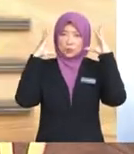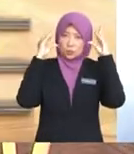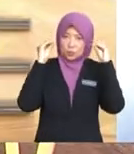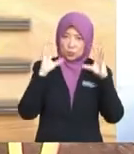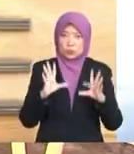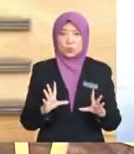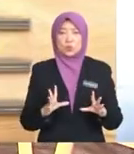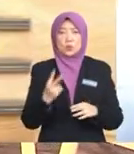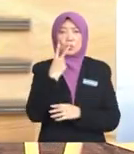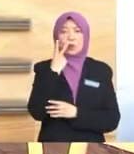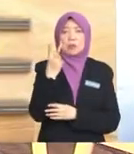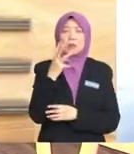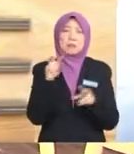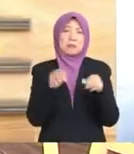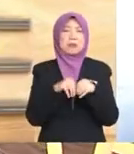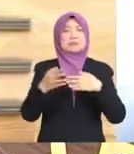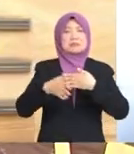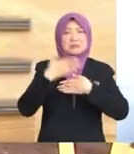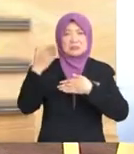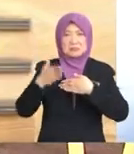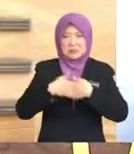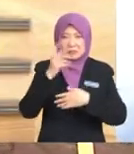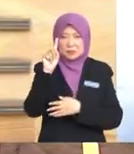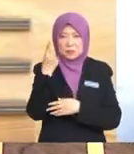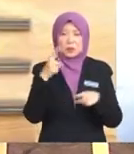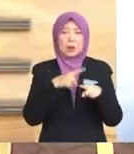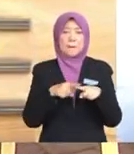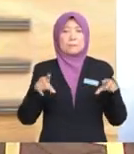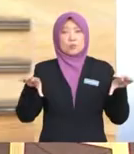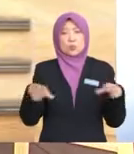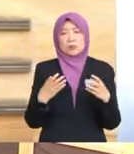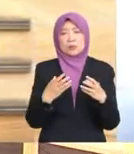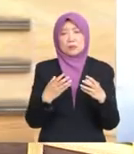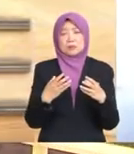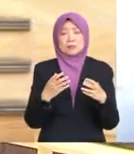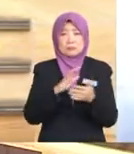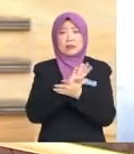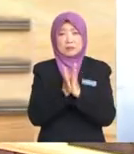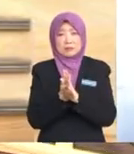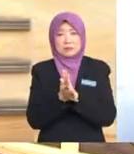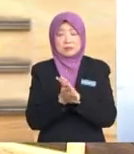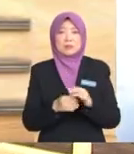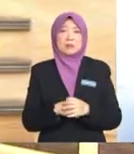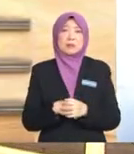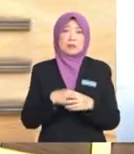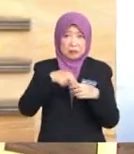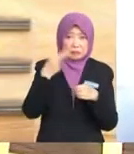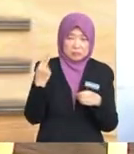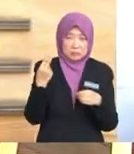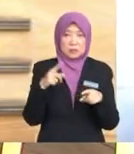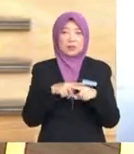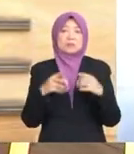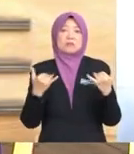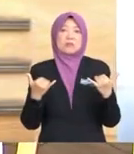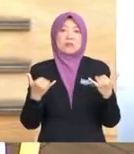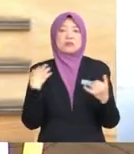nampaklah memang mudahlah. Yeah. Tapi kalau nak buat ni cikgu belum tentu jadi. Yeah. Apatah lagi dalam keadaan sekarang ni kita berada di tempat